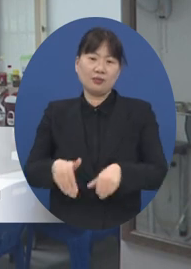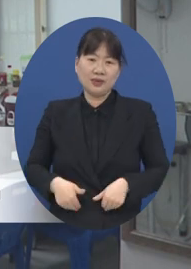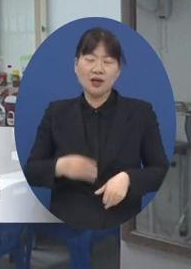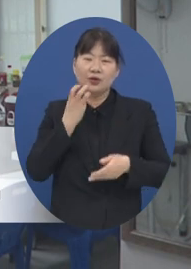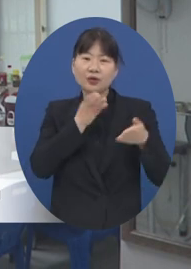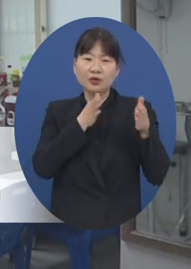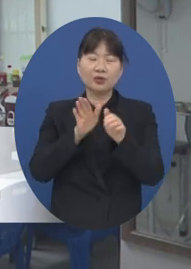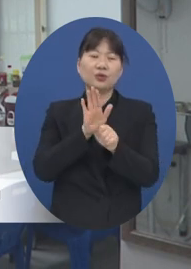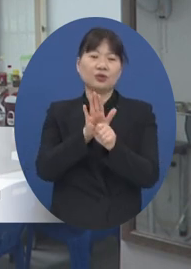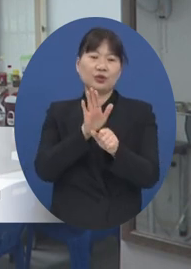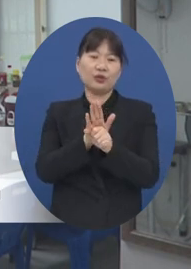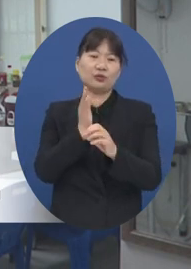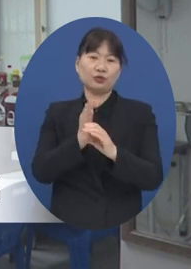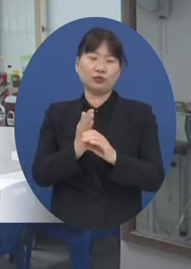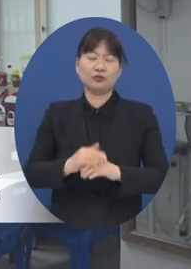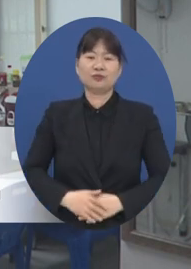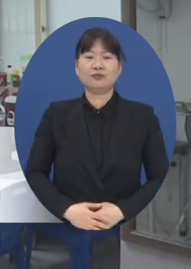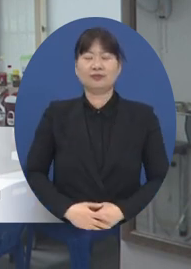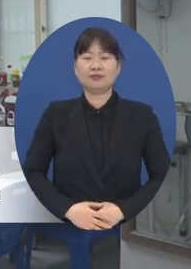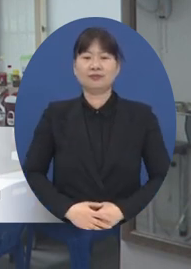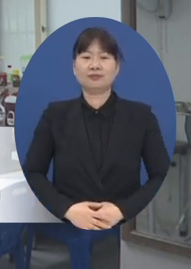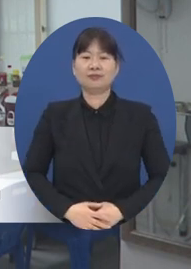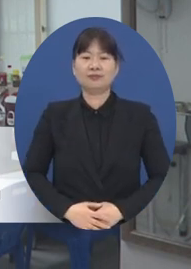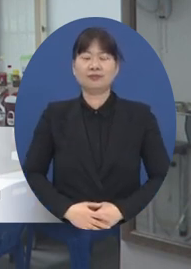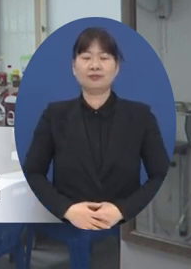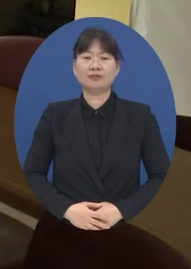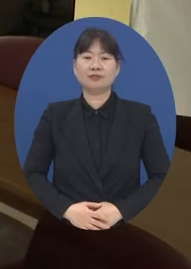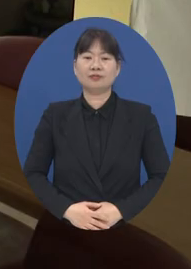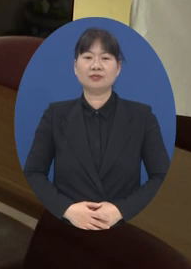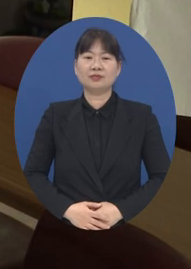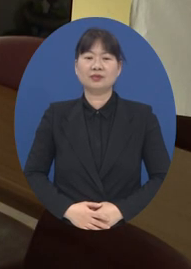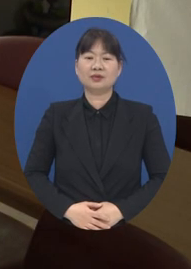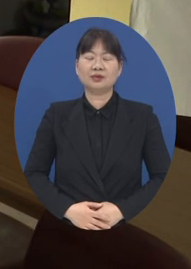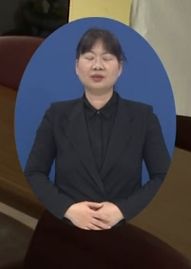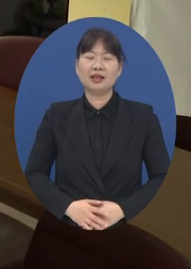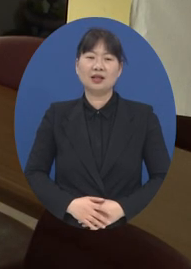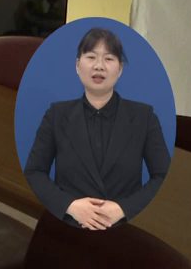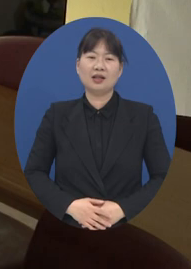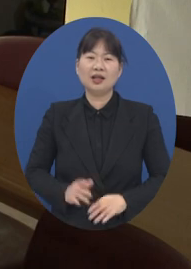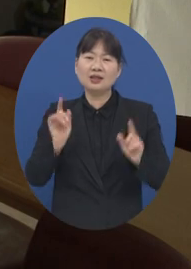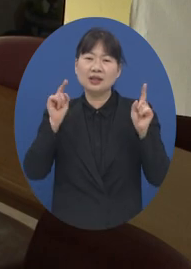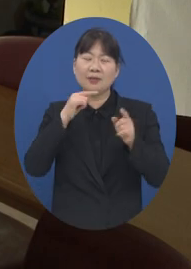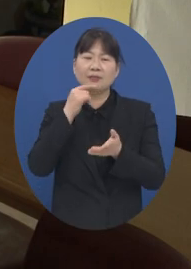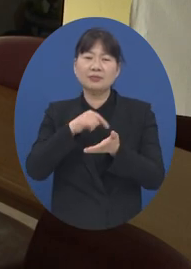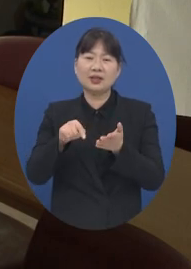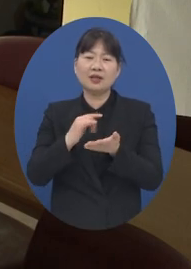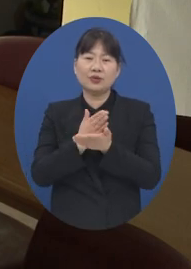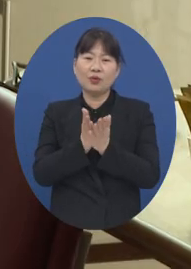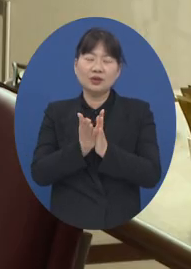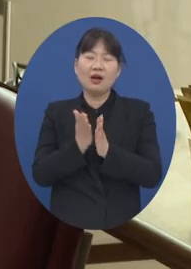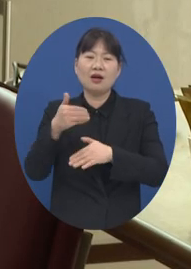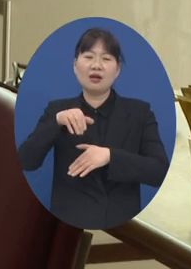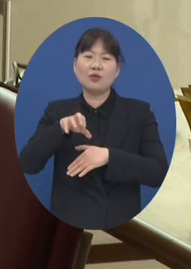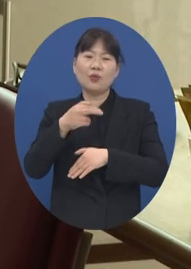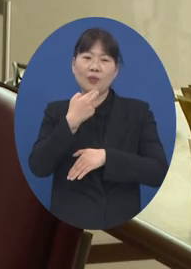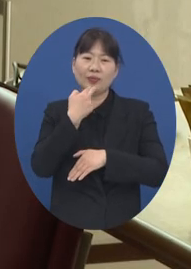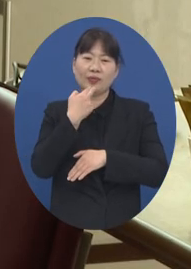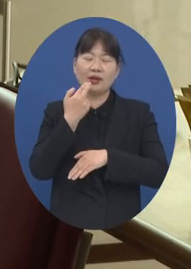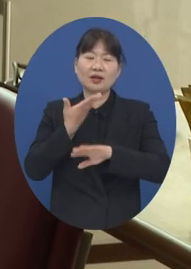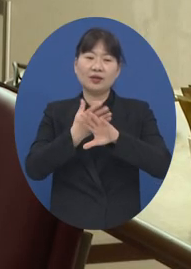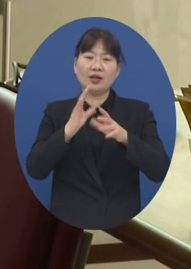나섰습니다 최지영 기자 의 리포트 함께 보시죠 7 집이나 재 등 여러 이유로 갈 곳 없는